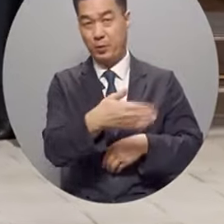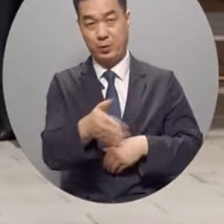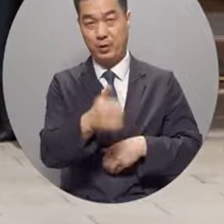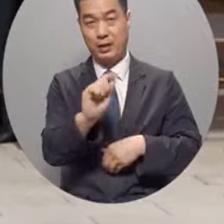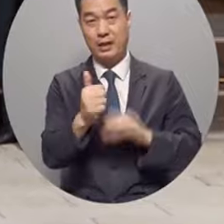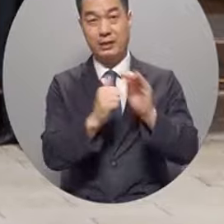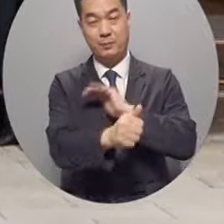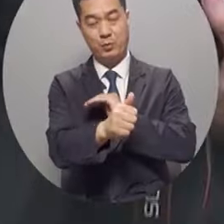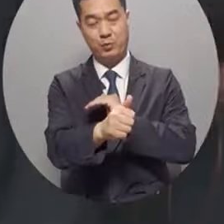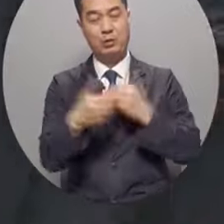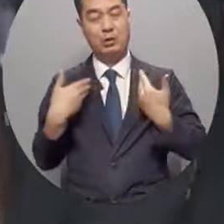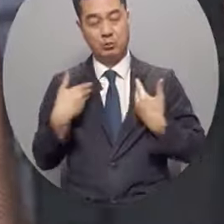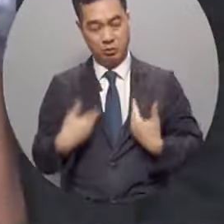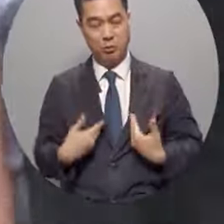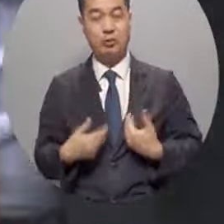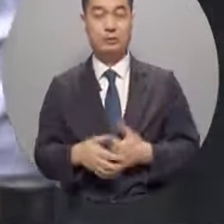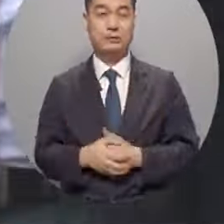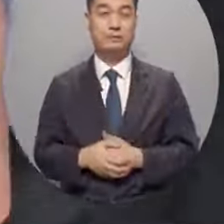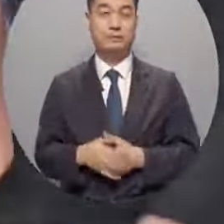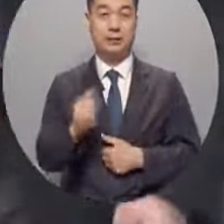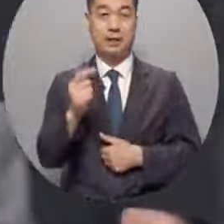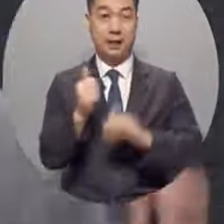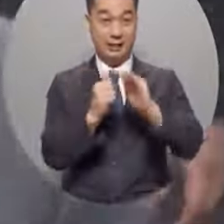해 동대표는